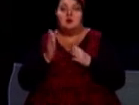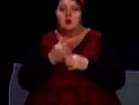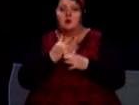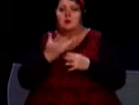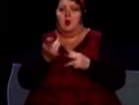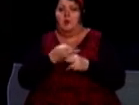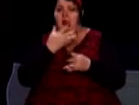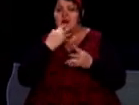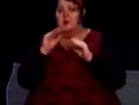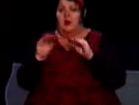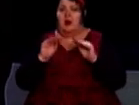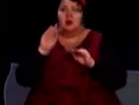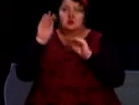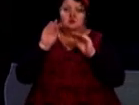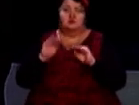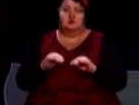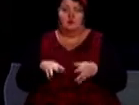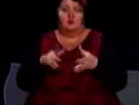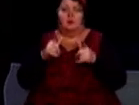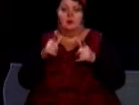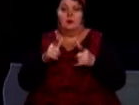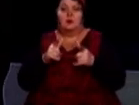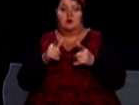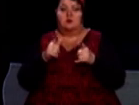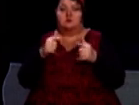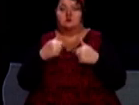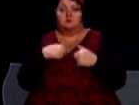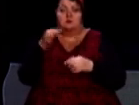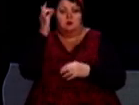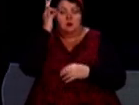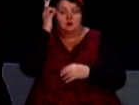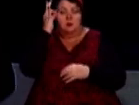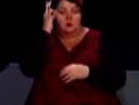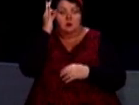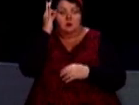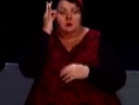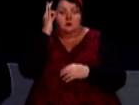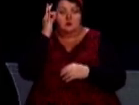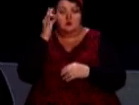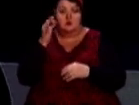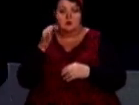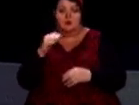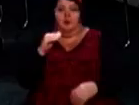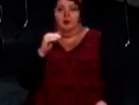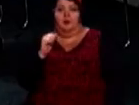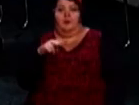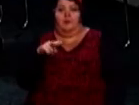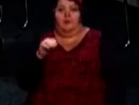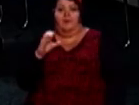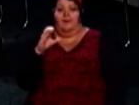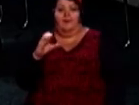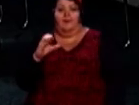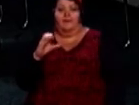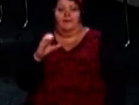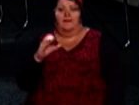прикрас. Це так, ви знаєте, воно мені напоминає фалос, який з землі виріс. Ви